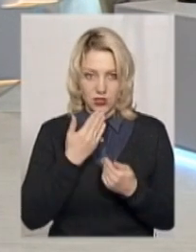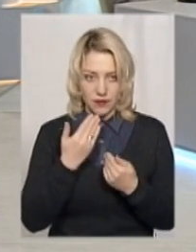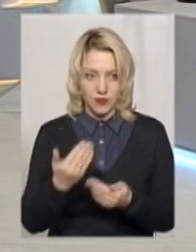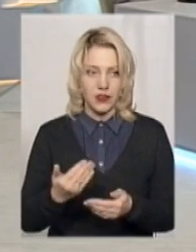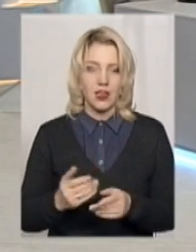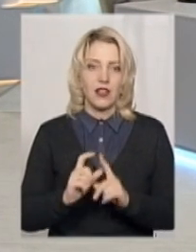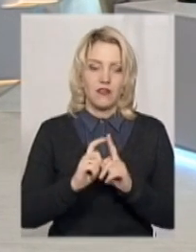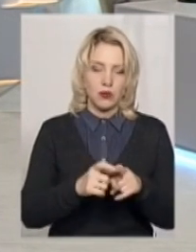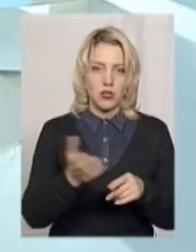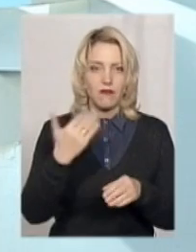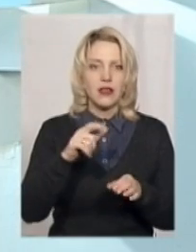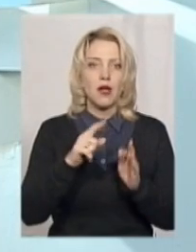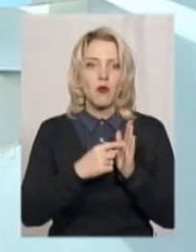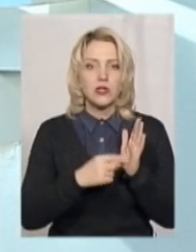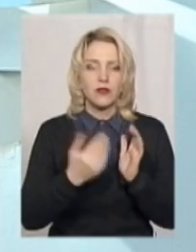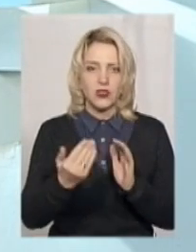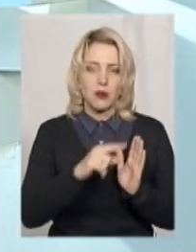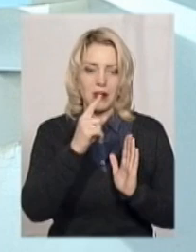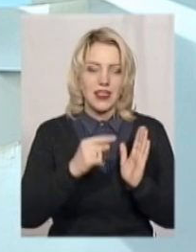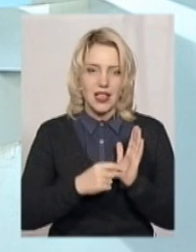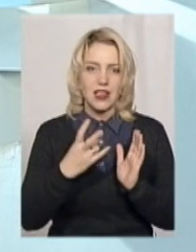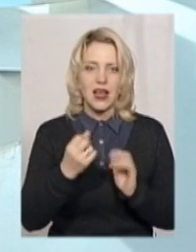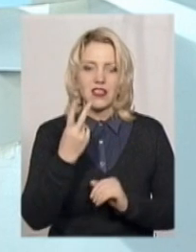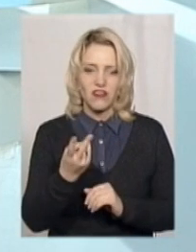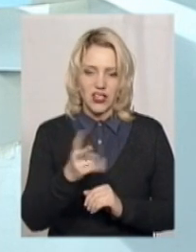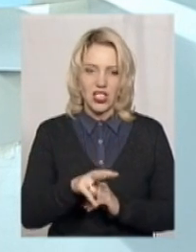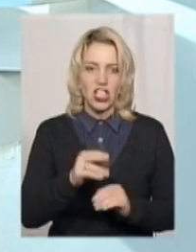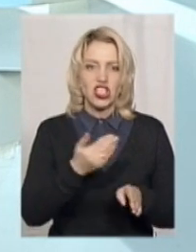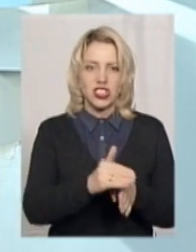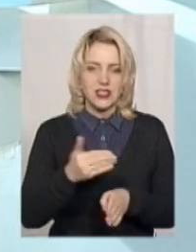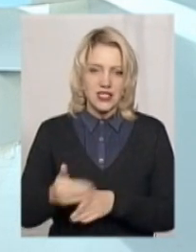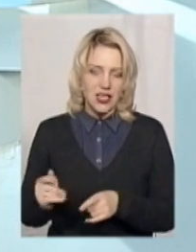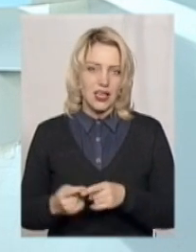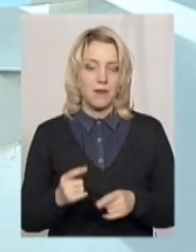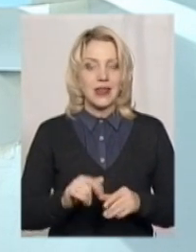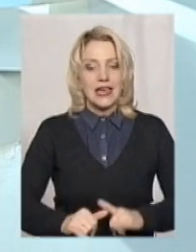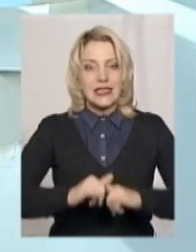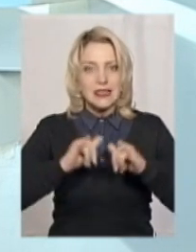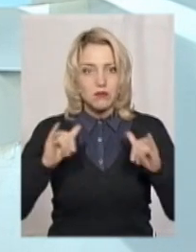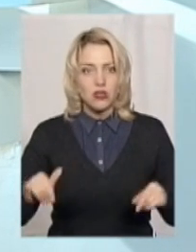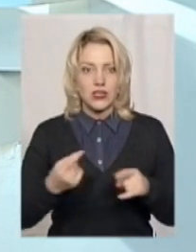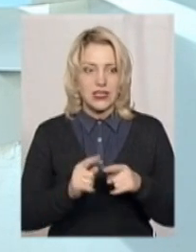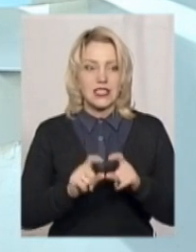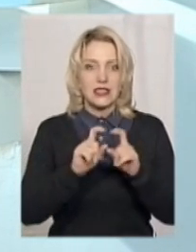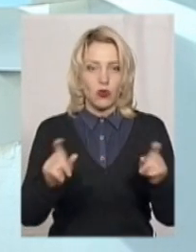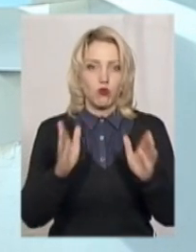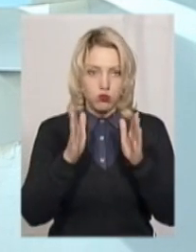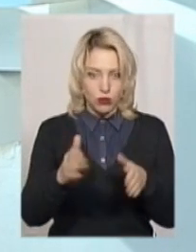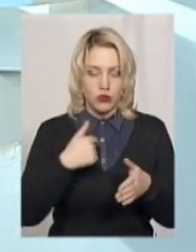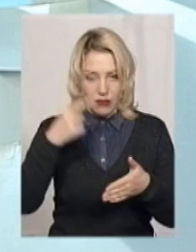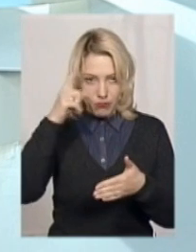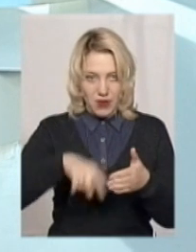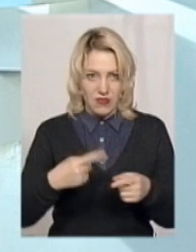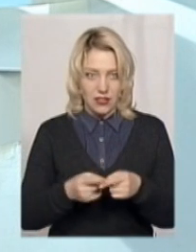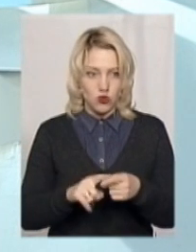Збільшуватись, давайте поділимо ваше питання на дві частини. Збільшуватися ці заклади будуть, я впевнена в